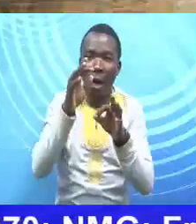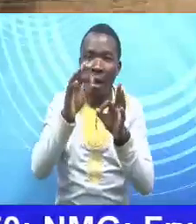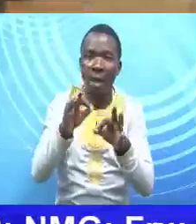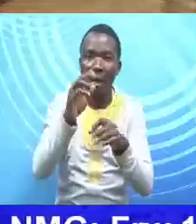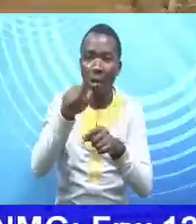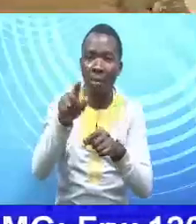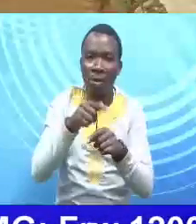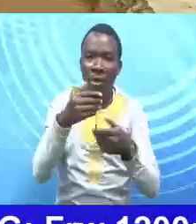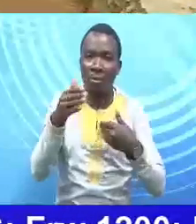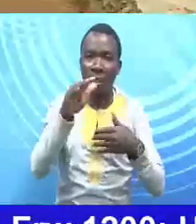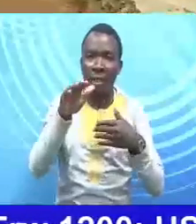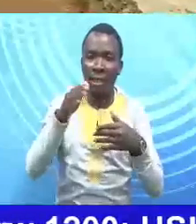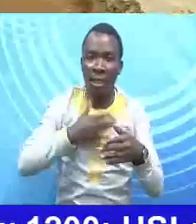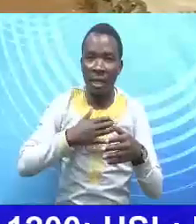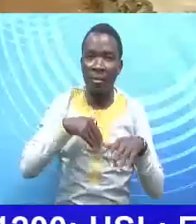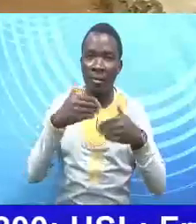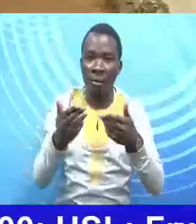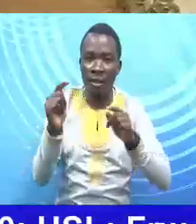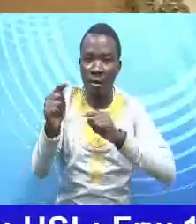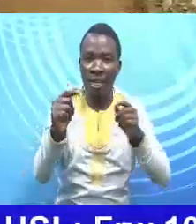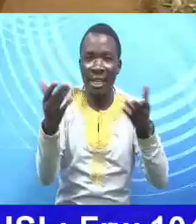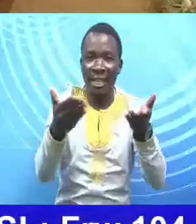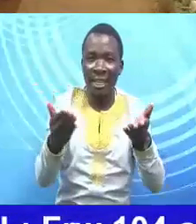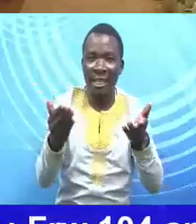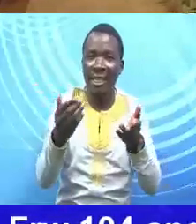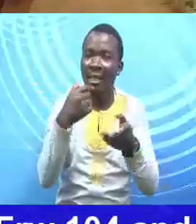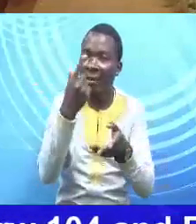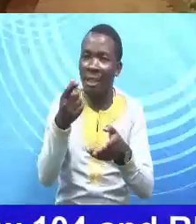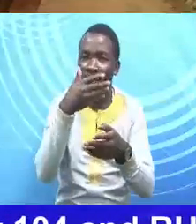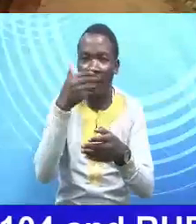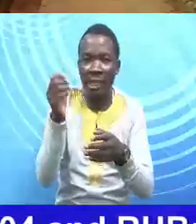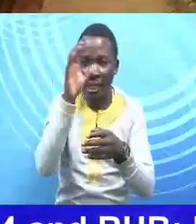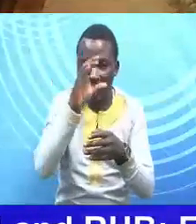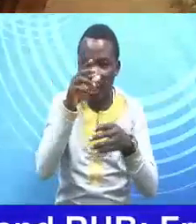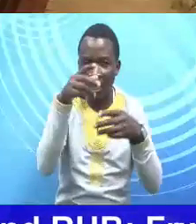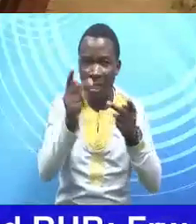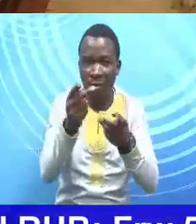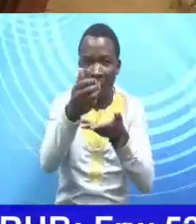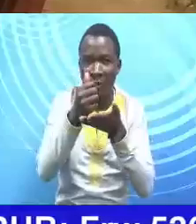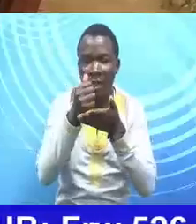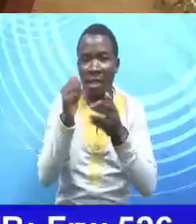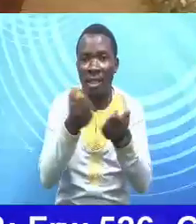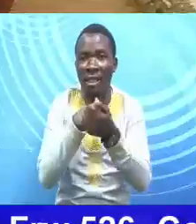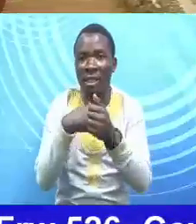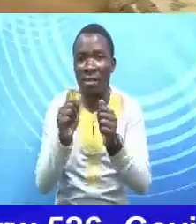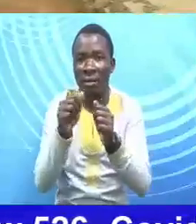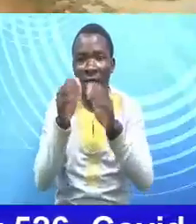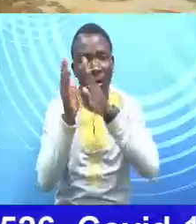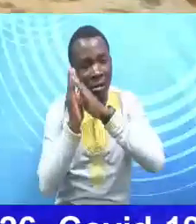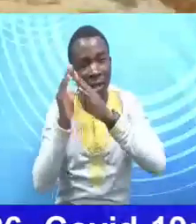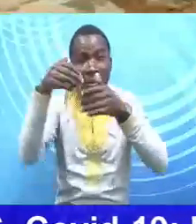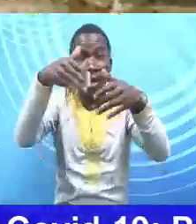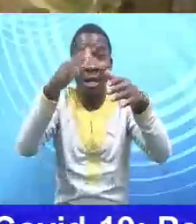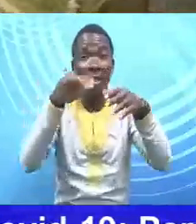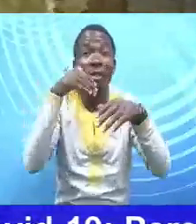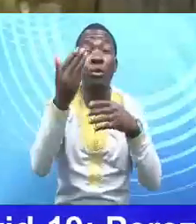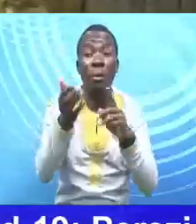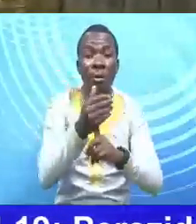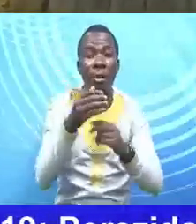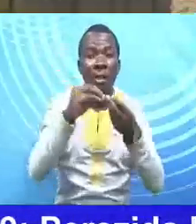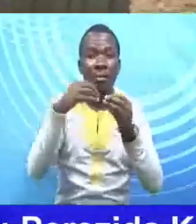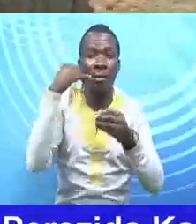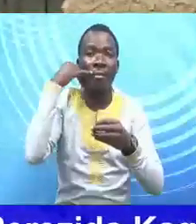rero icyiza reka nshake ahantu bagumye kumfasha ntabwo nagumye kurara hanze ku ngize imana mbonye nomero zanyu ndabahamagara kugira ngo mumfashe